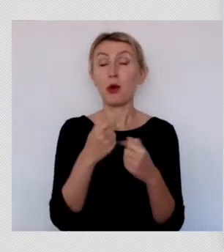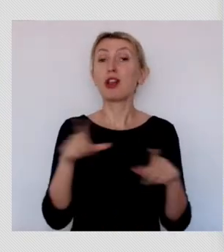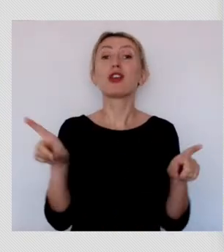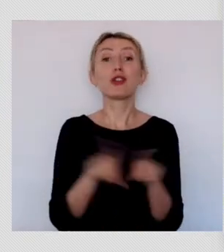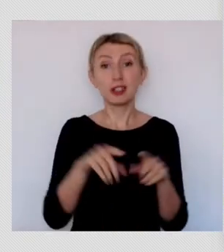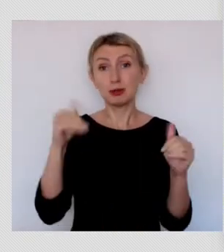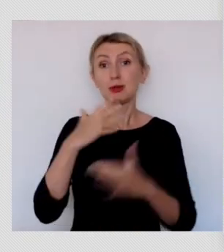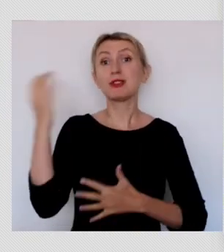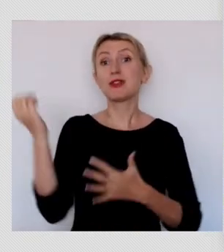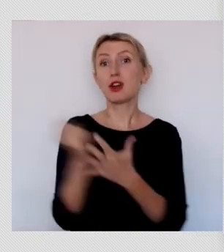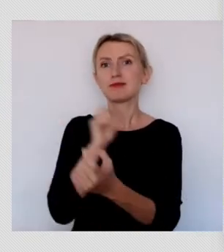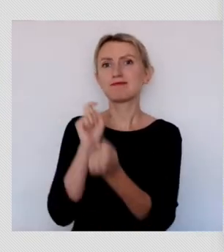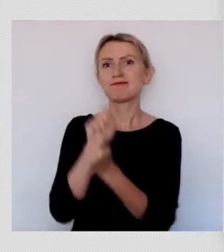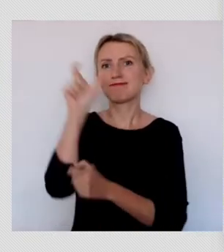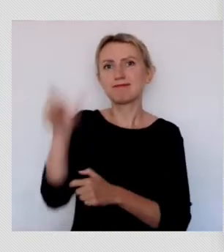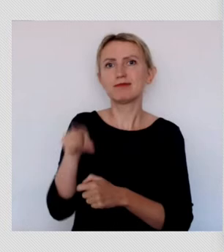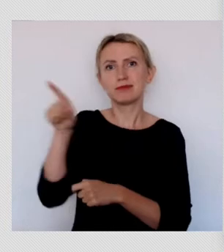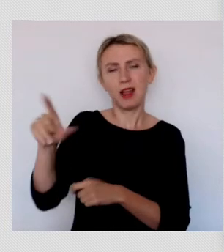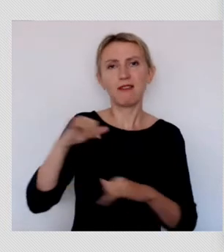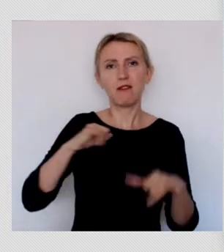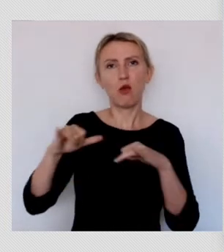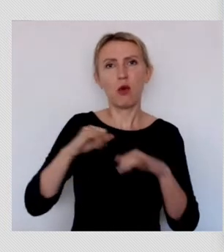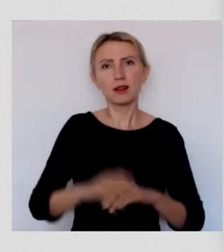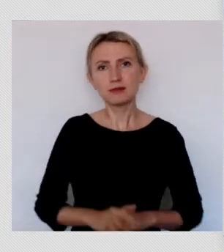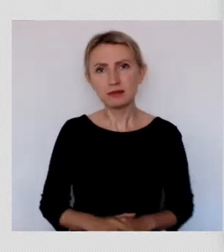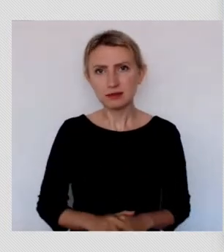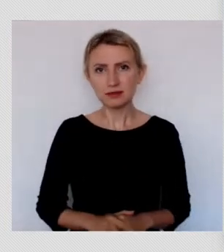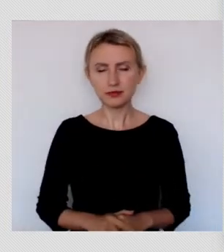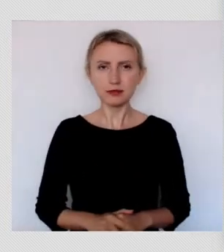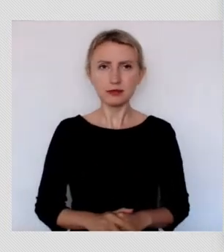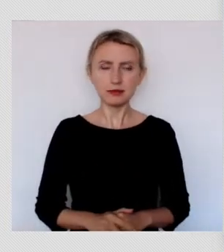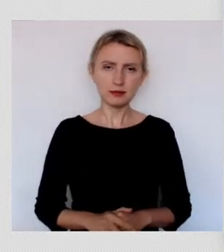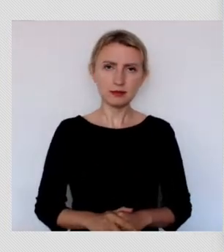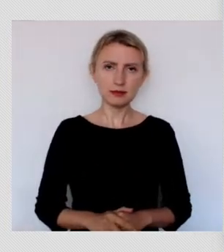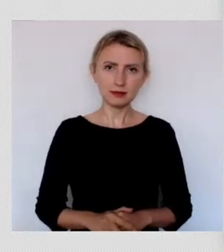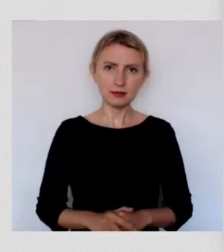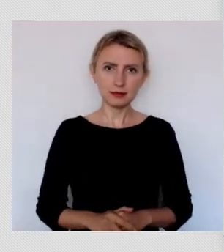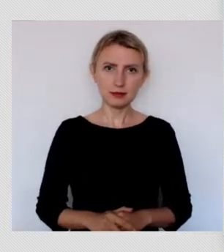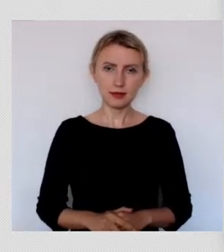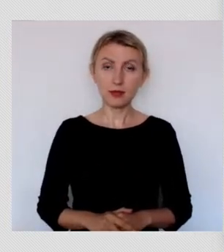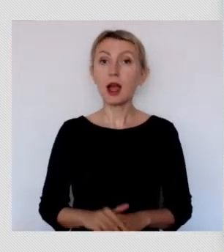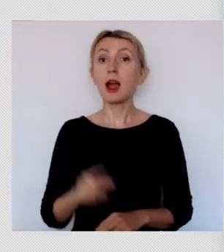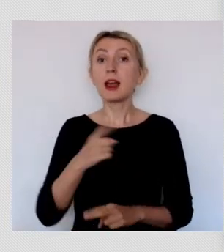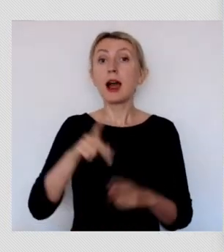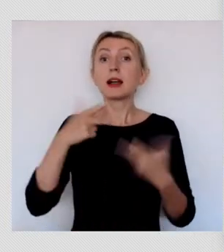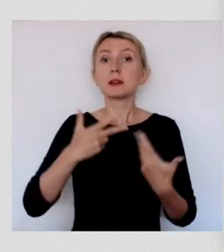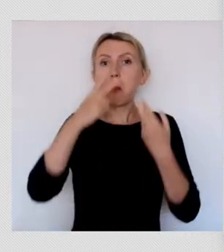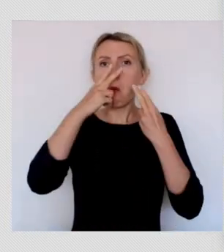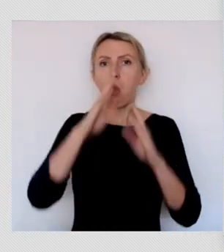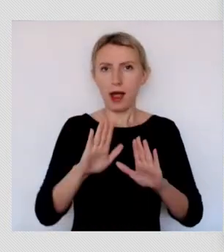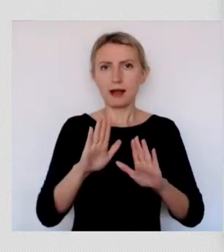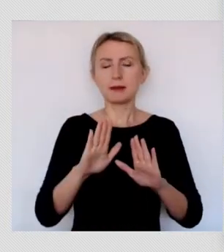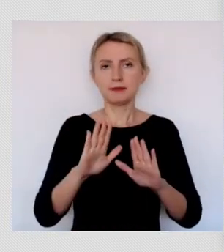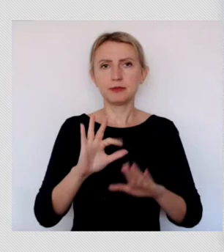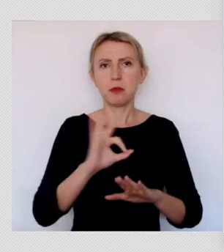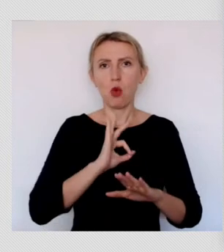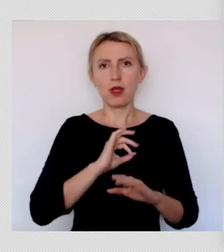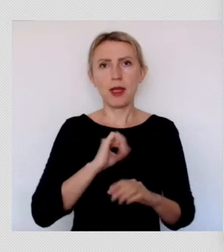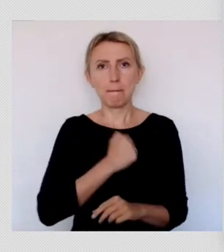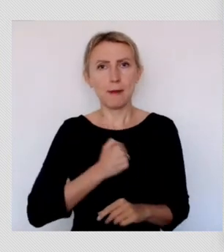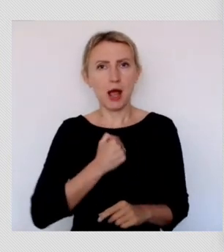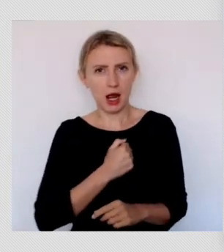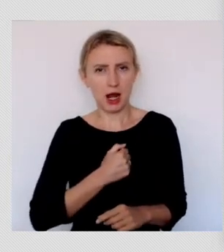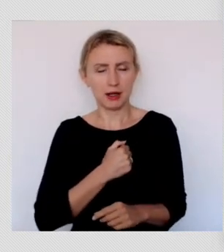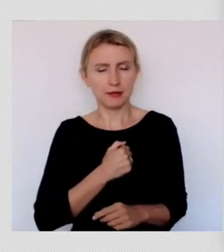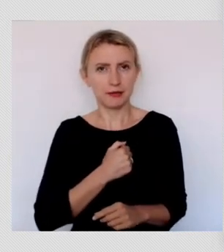użyte jako broń przeciwko swoim politykom, przeciwnikom politycznym. I tutaj Państwu pokazuję moje obawy, mówię, podkreślam,